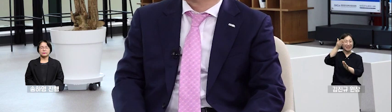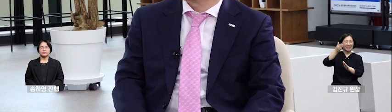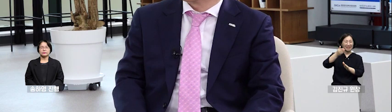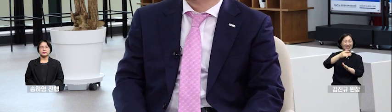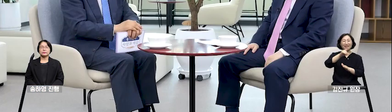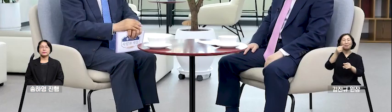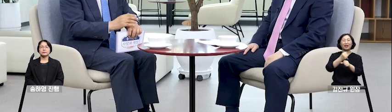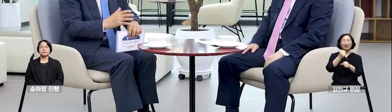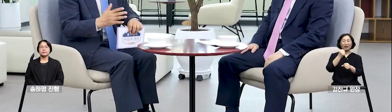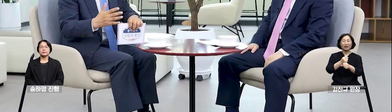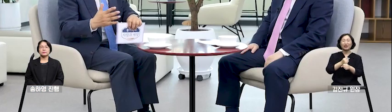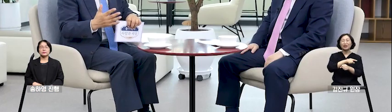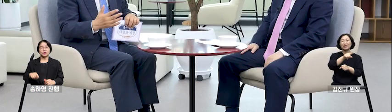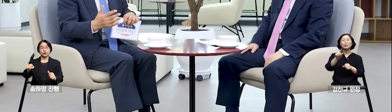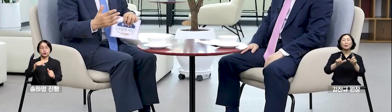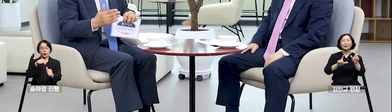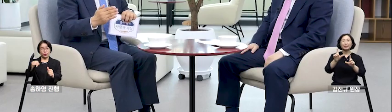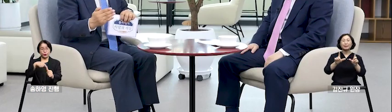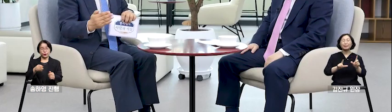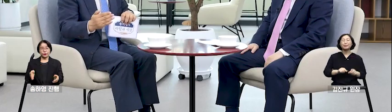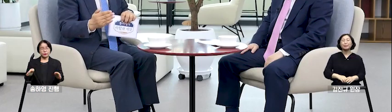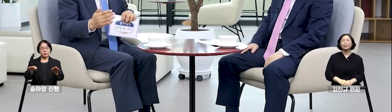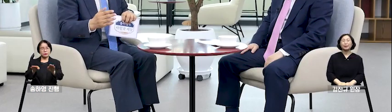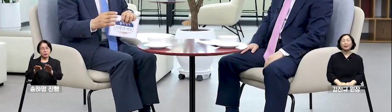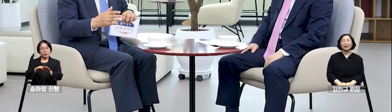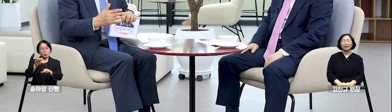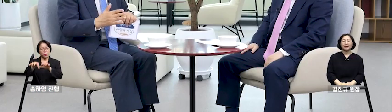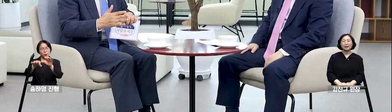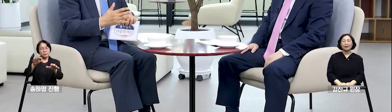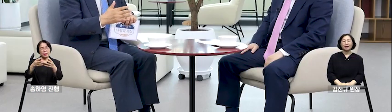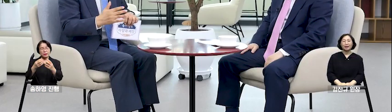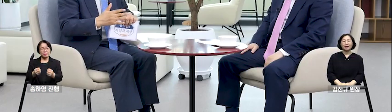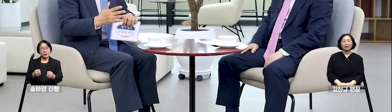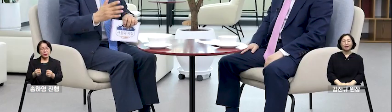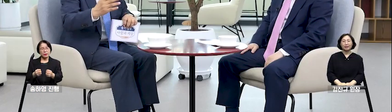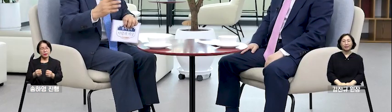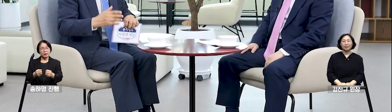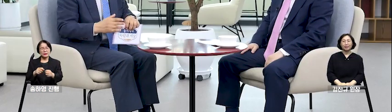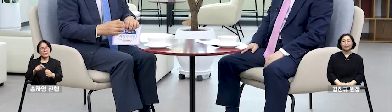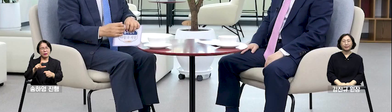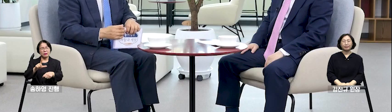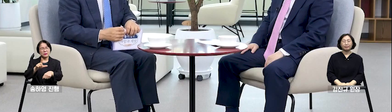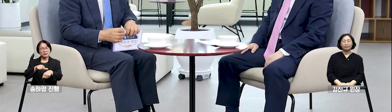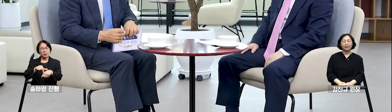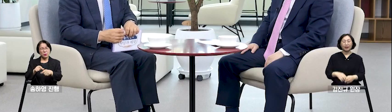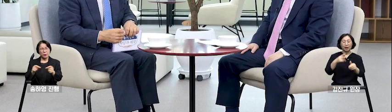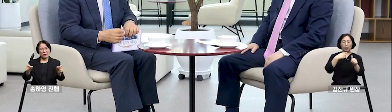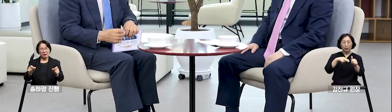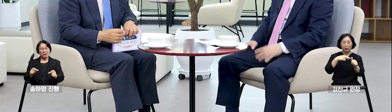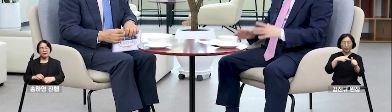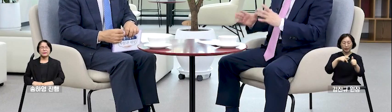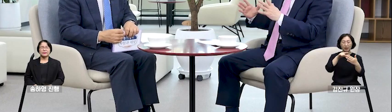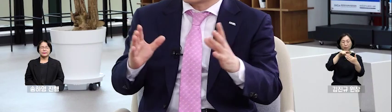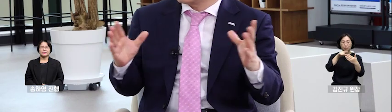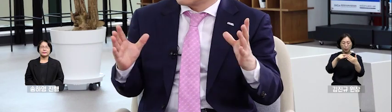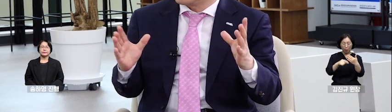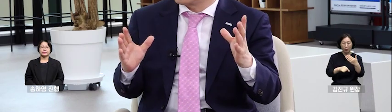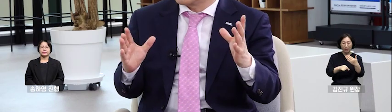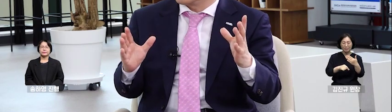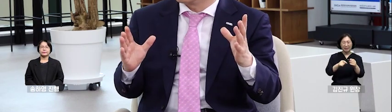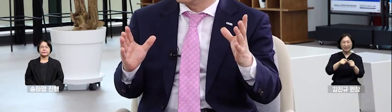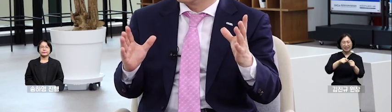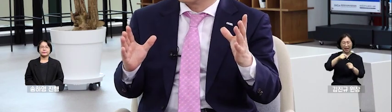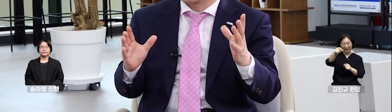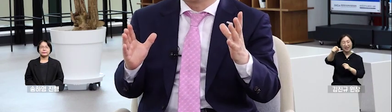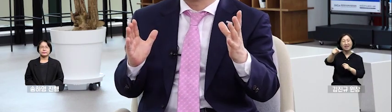좀 될것 같습니다 근데 결국 원이 될 것 같을 때 요한 뭐 단기간에 끝나는 거 아니야 이 교육은 제트 로 그래미 이제 장기간